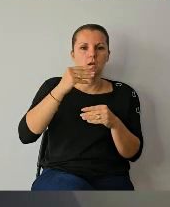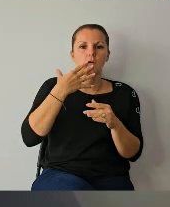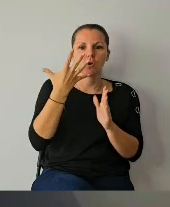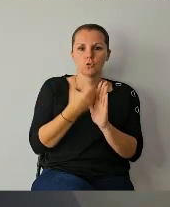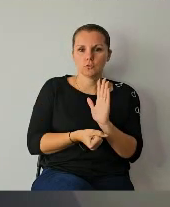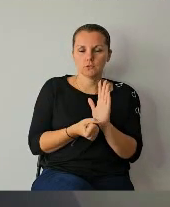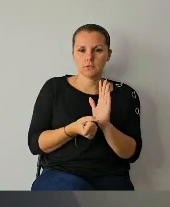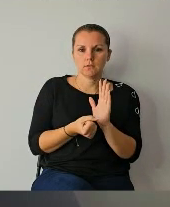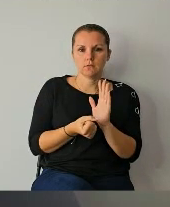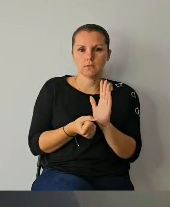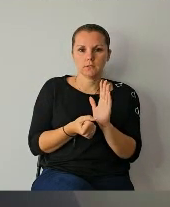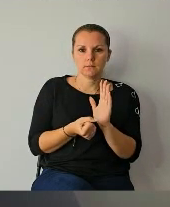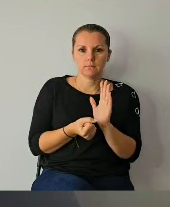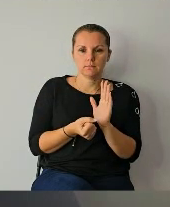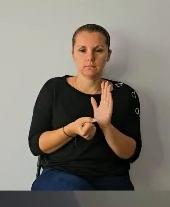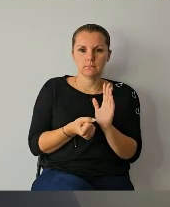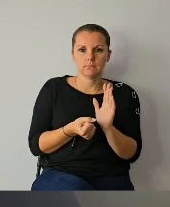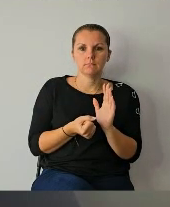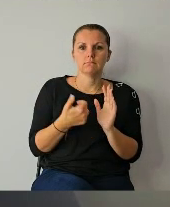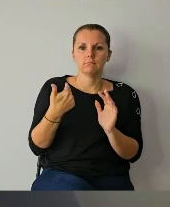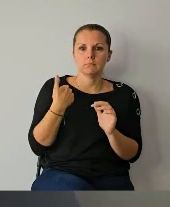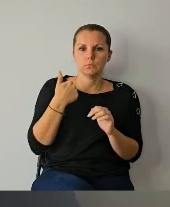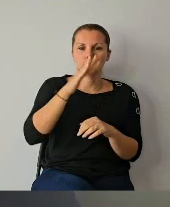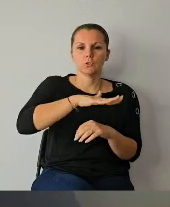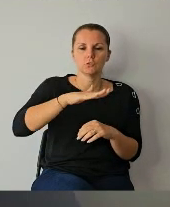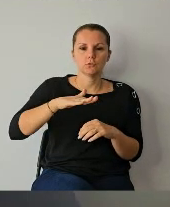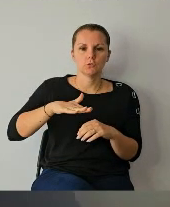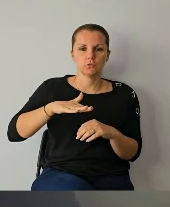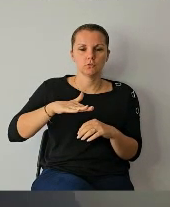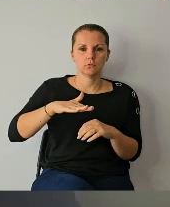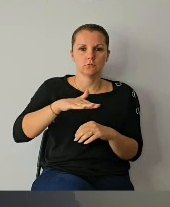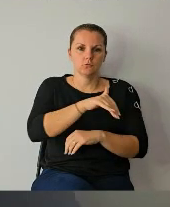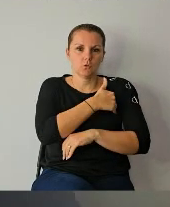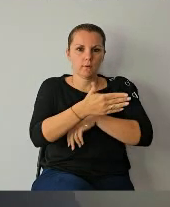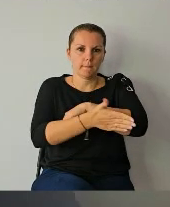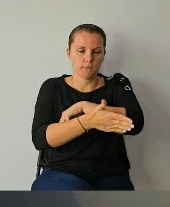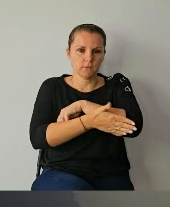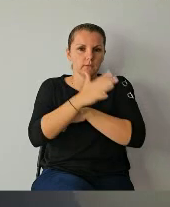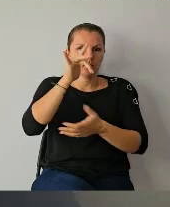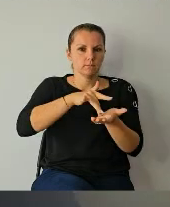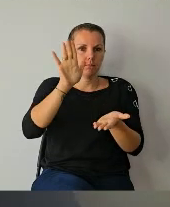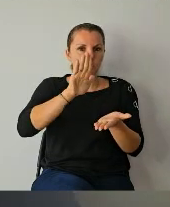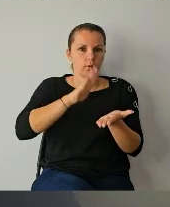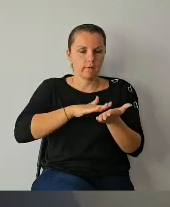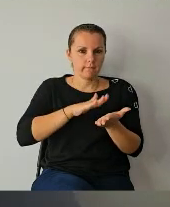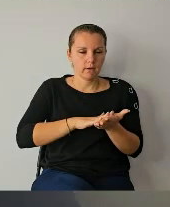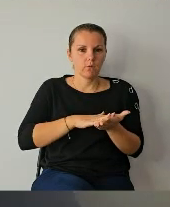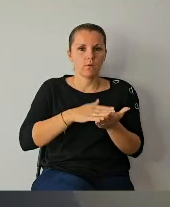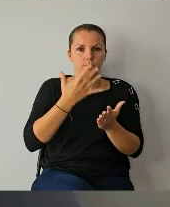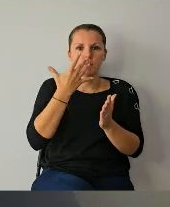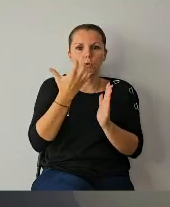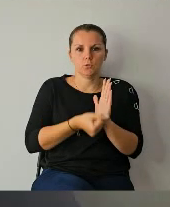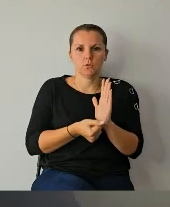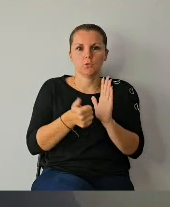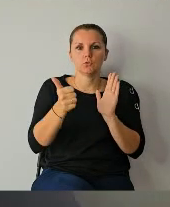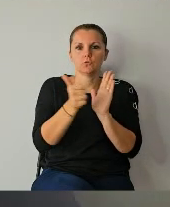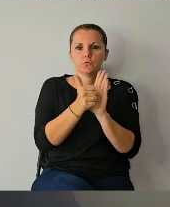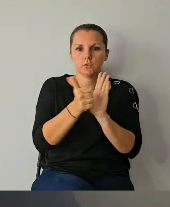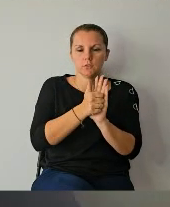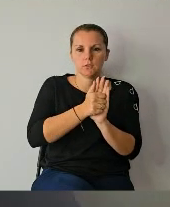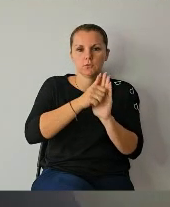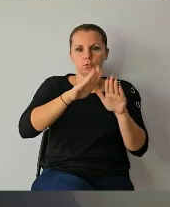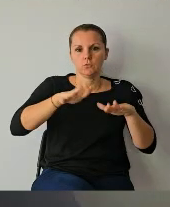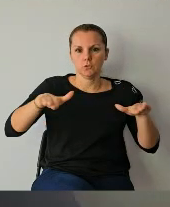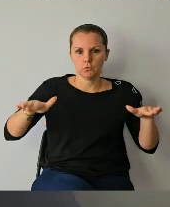z tej nauki mieli uczniowie z szkoły podstawowej w Boguchwale, gdzie korzystało 16 uczniów,